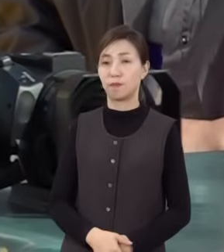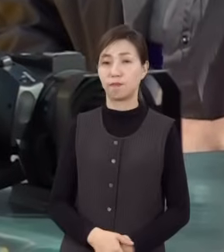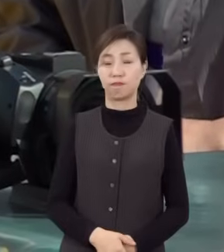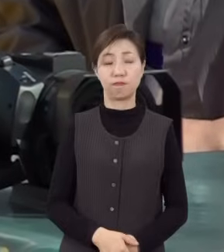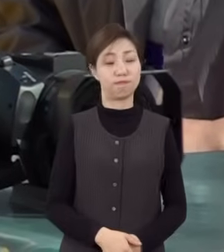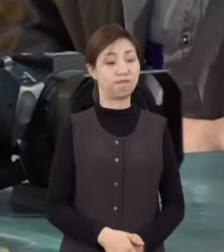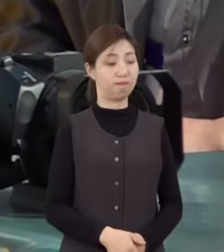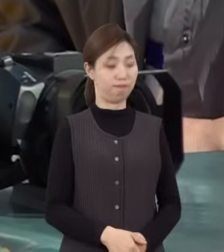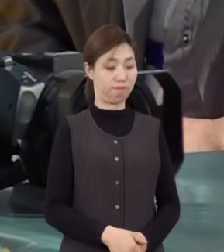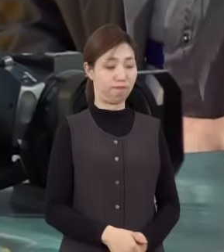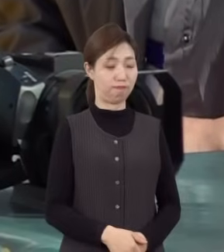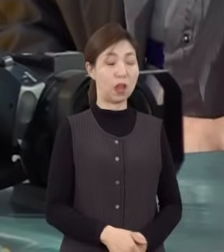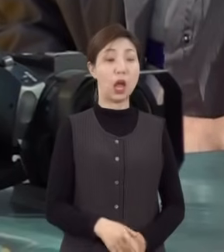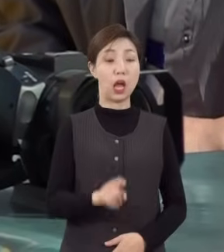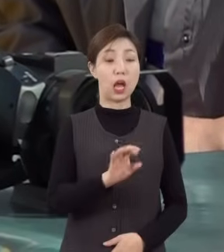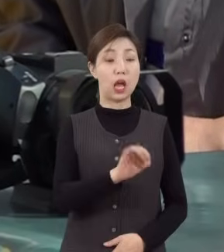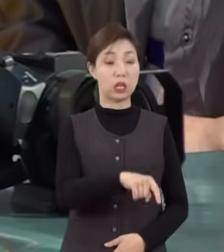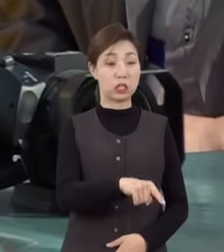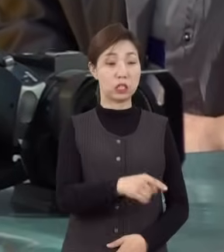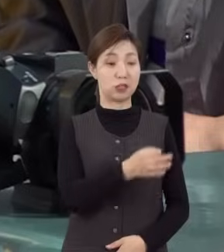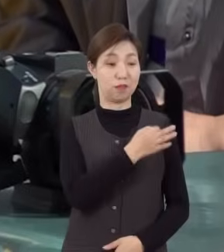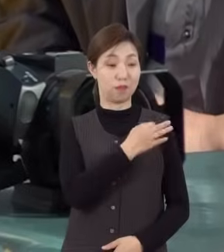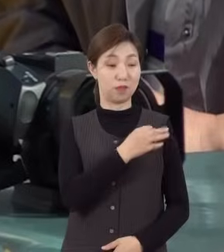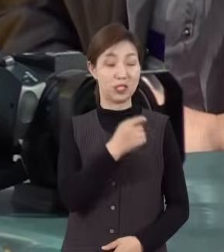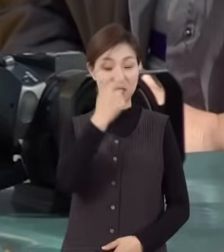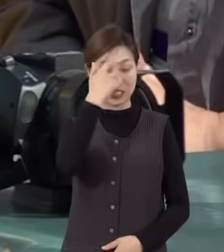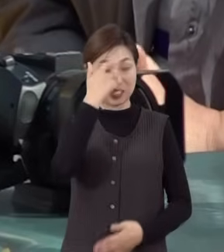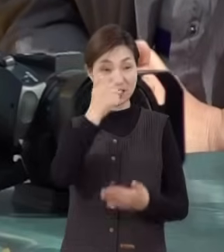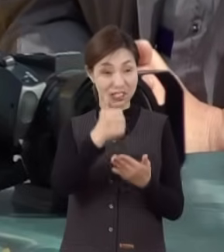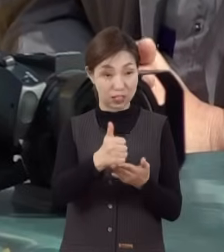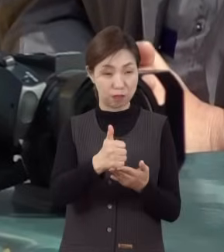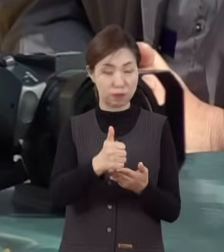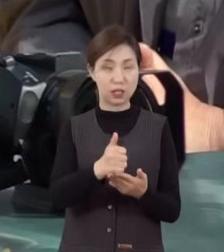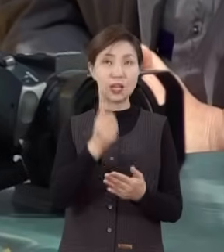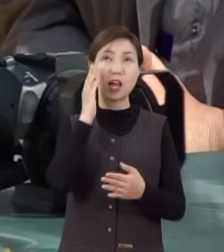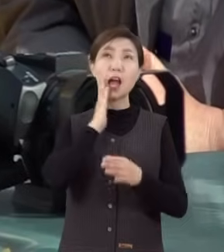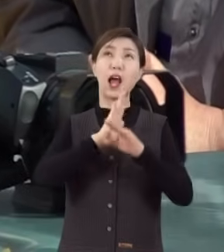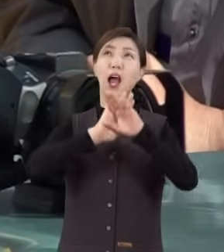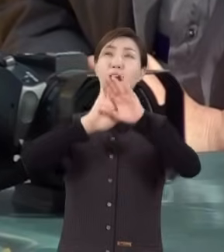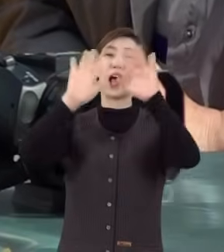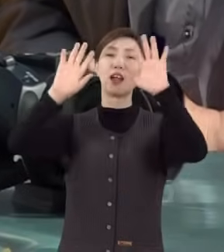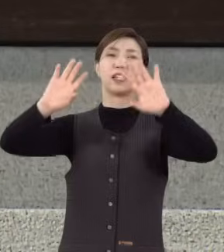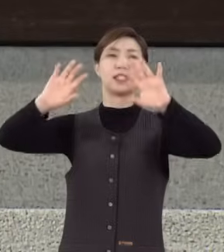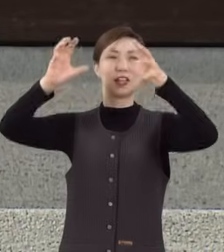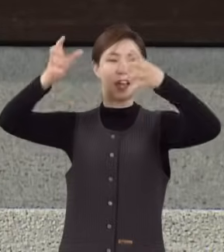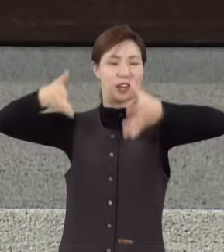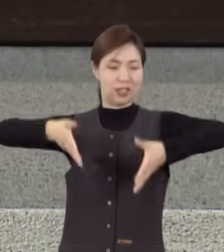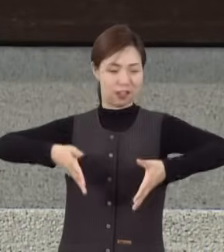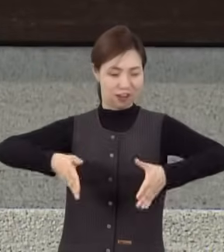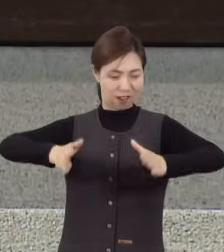하늘 세계에 태어났느니라. 어디에 태어났느냐? 하늘 세계.